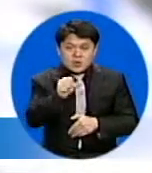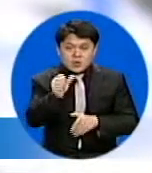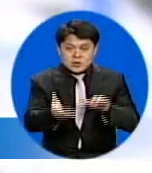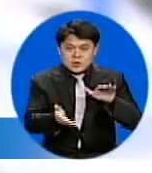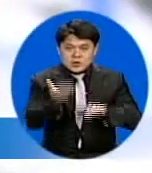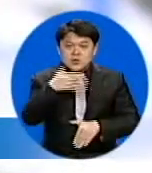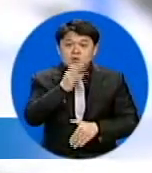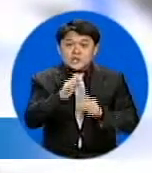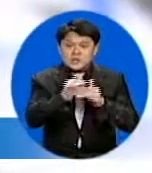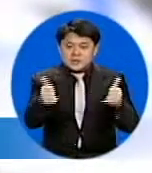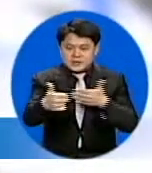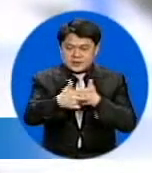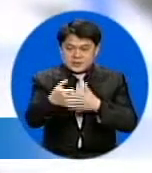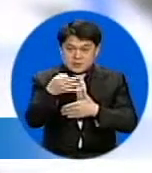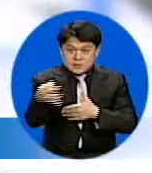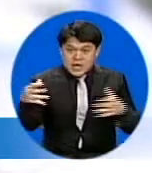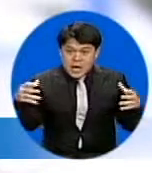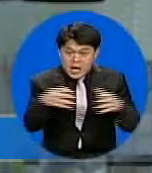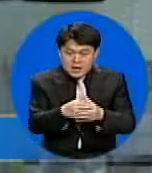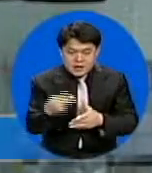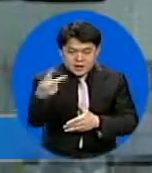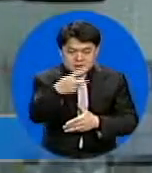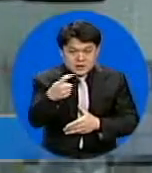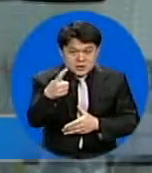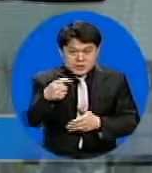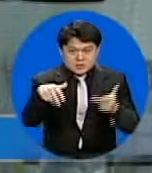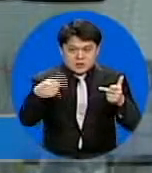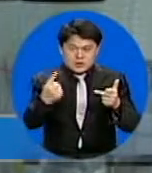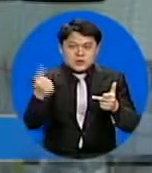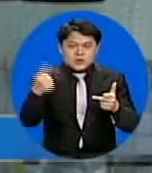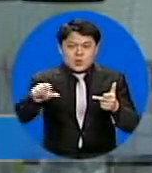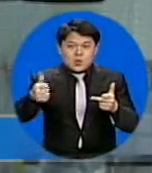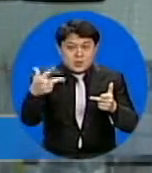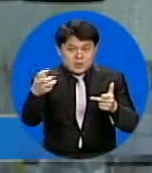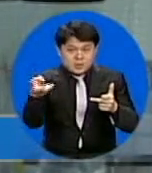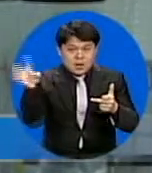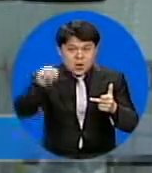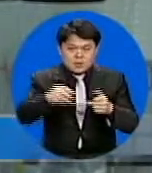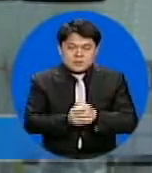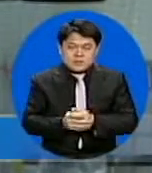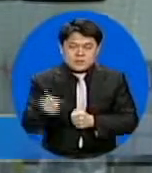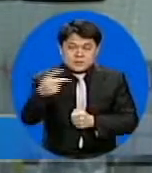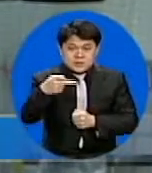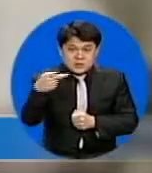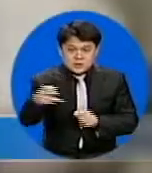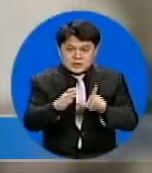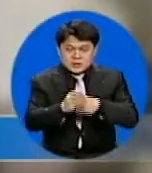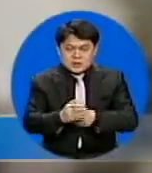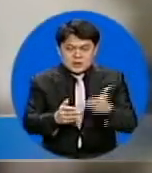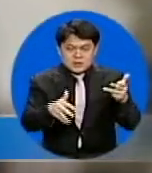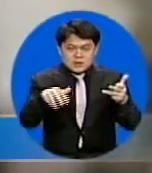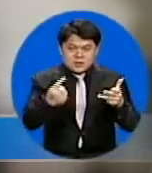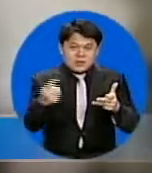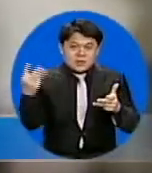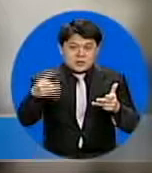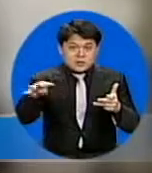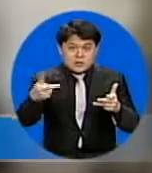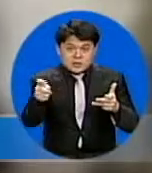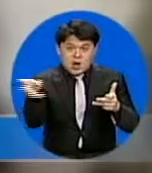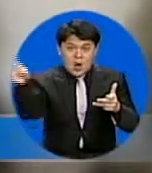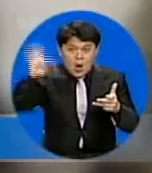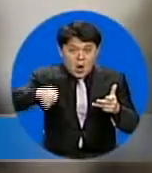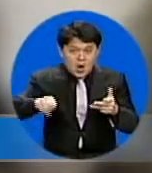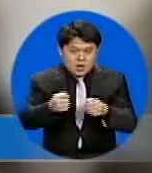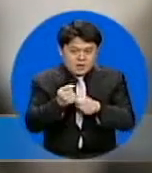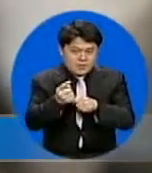총 진료비는 2011년 17조 1,530억 원, 2012년에는 18조 3,410억 원으로